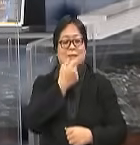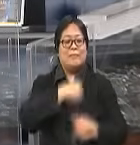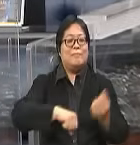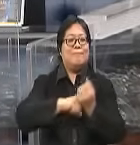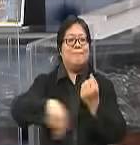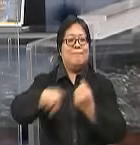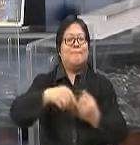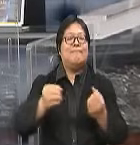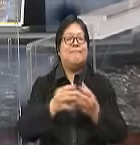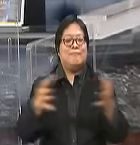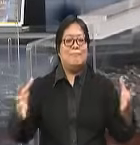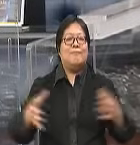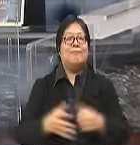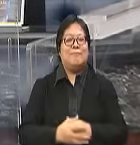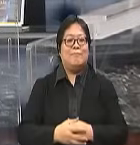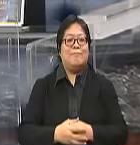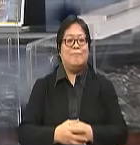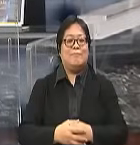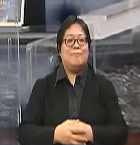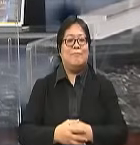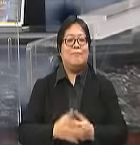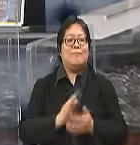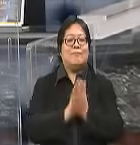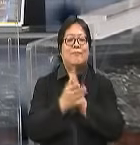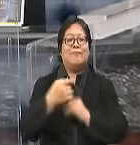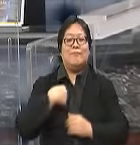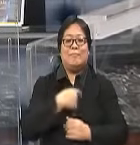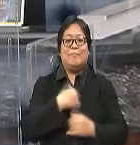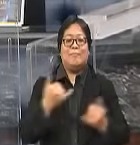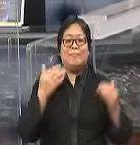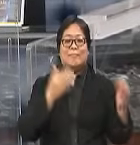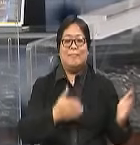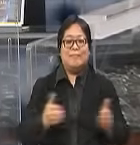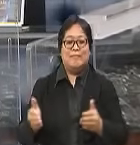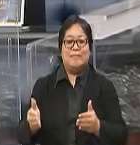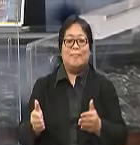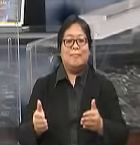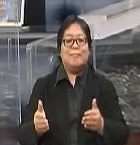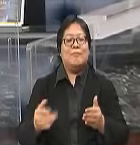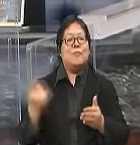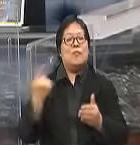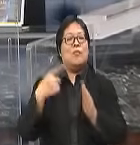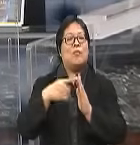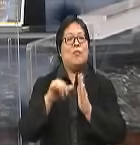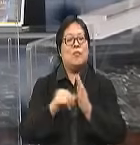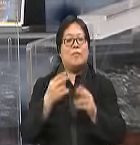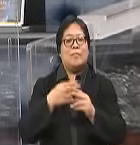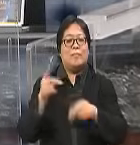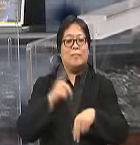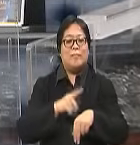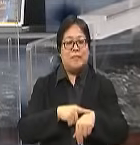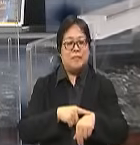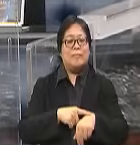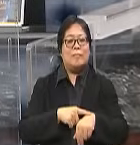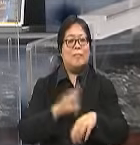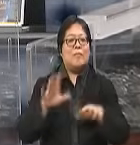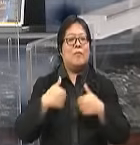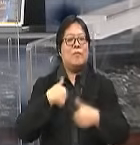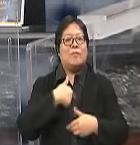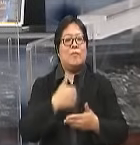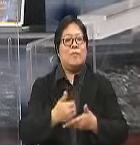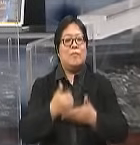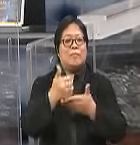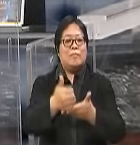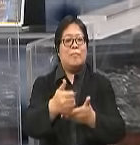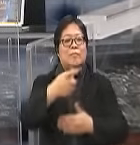semangat Mereka banyak Isco extension jadi sekitarnya merancangkan atau merangkul satu polisi jangka pendek bagaimana kita enak